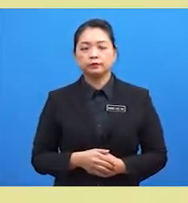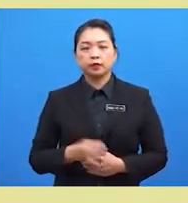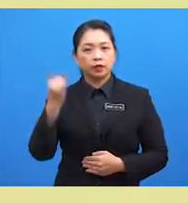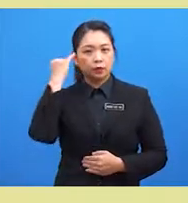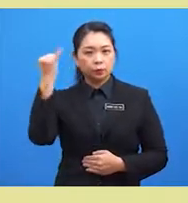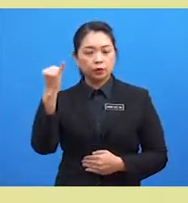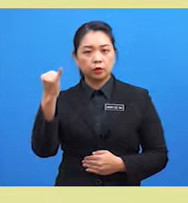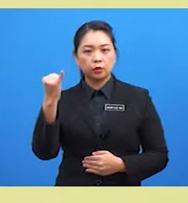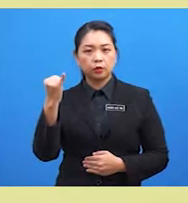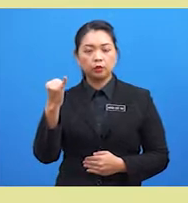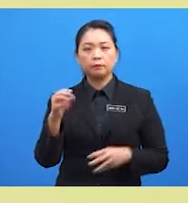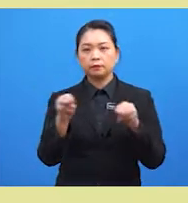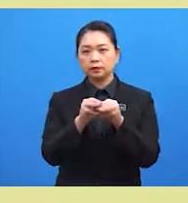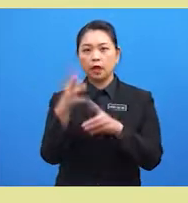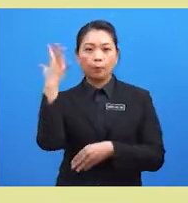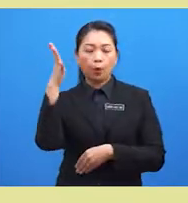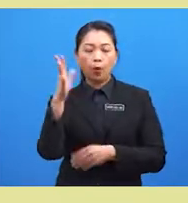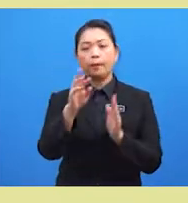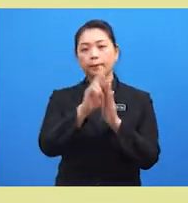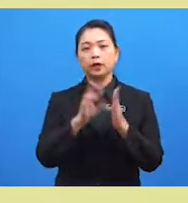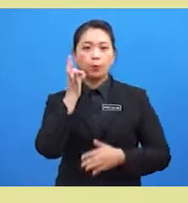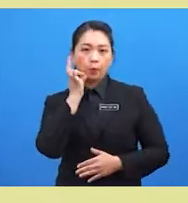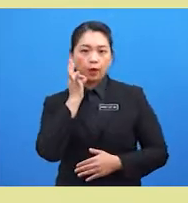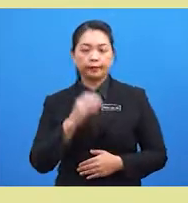Ilmu umpama pohon berbuah,